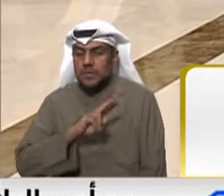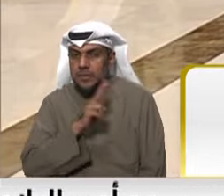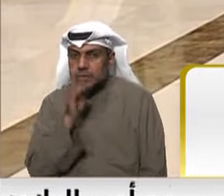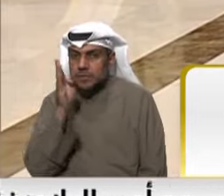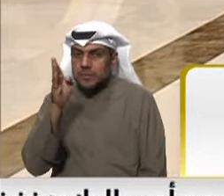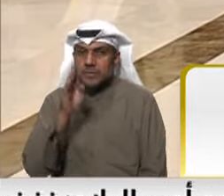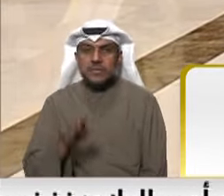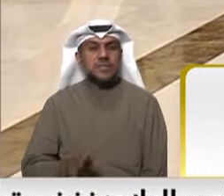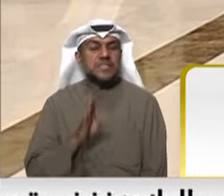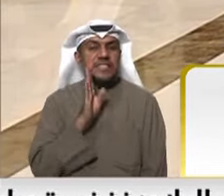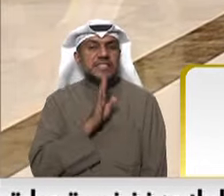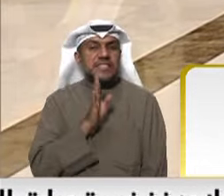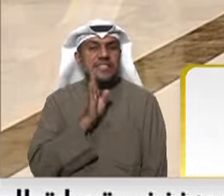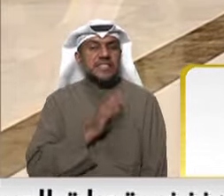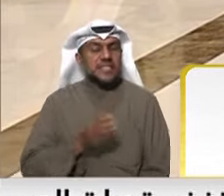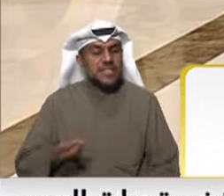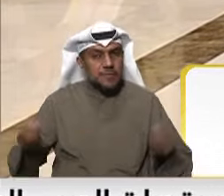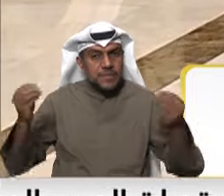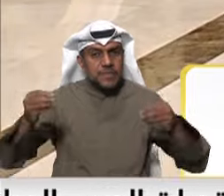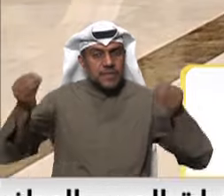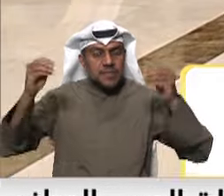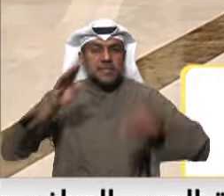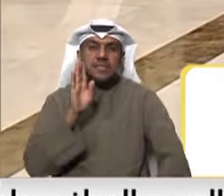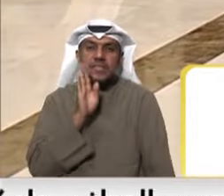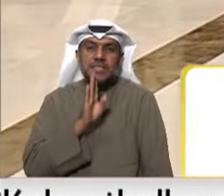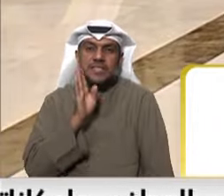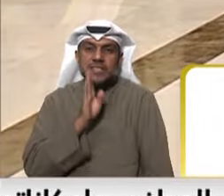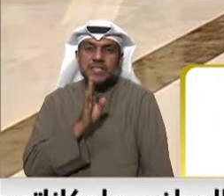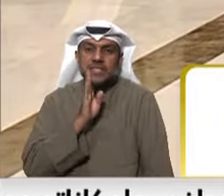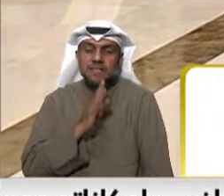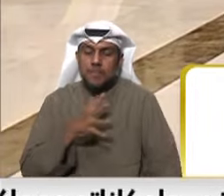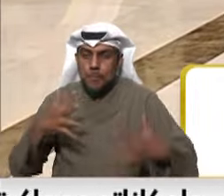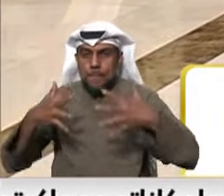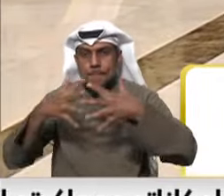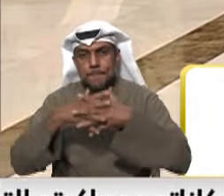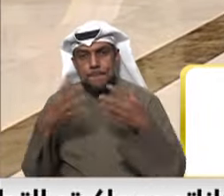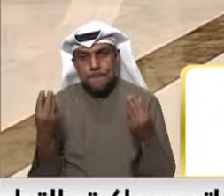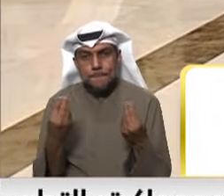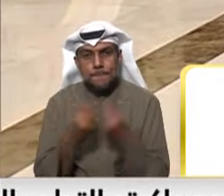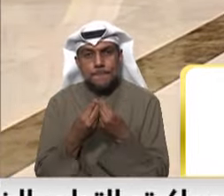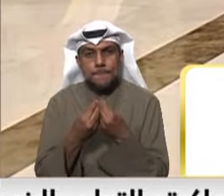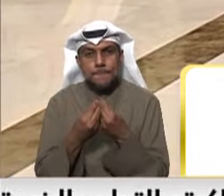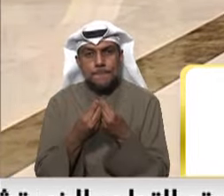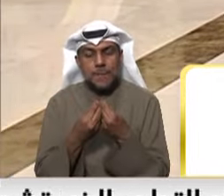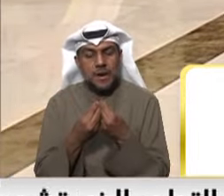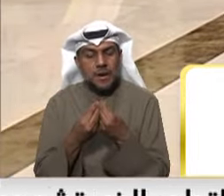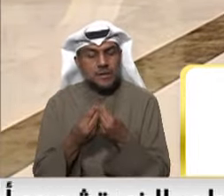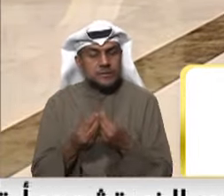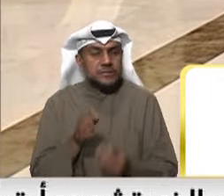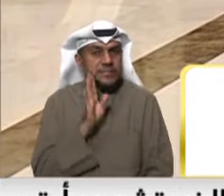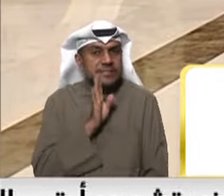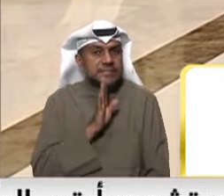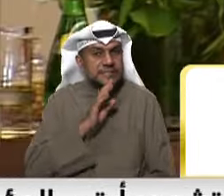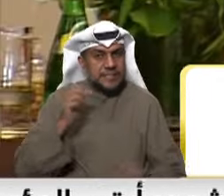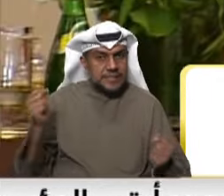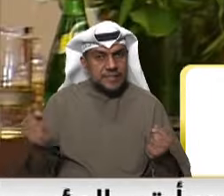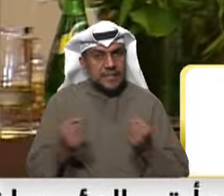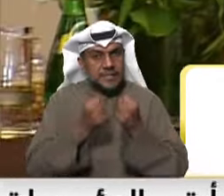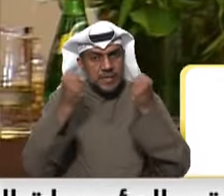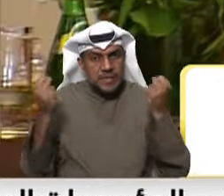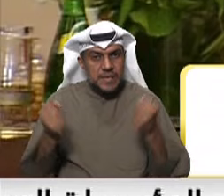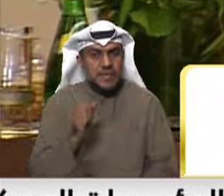تكثيف التدريب والتمارين المشتركة مع الجهات المناظرة على